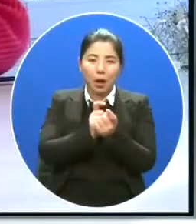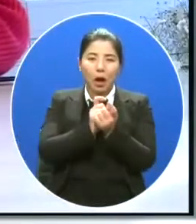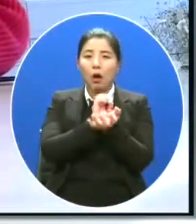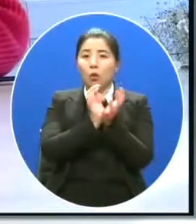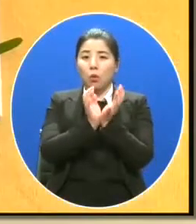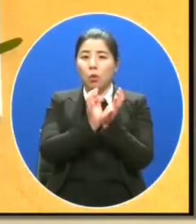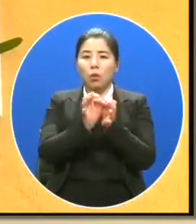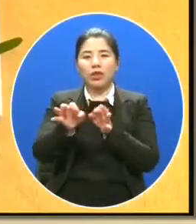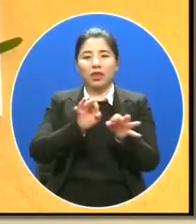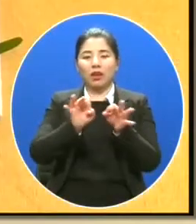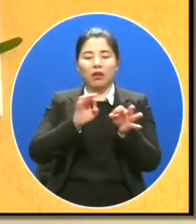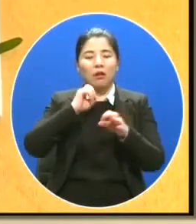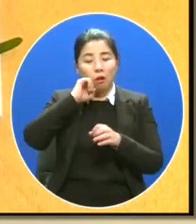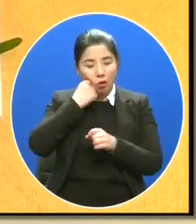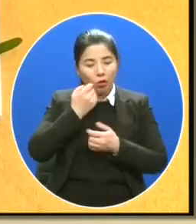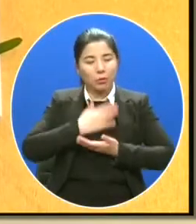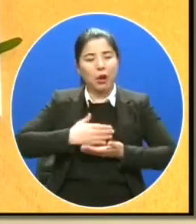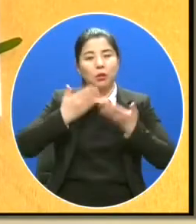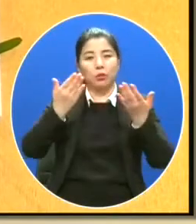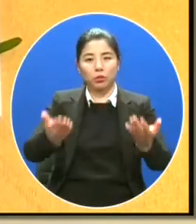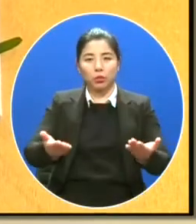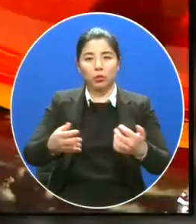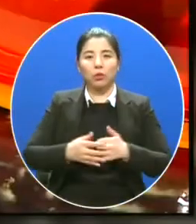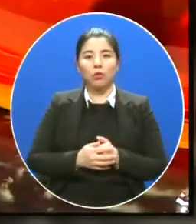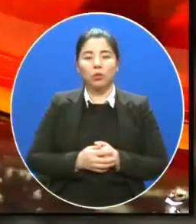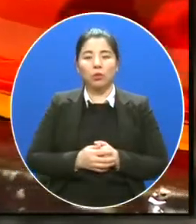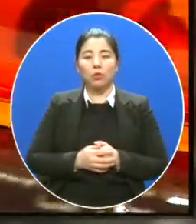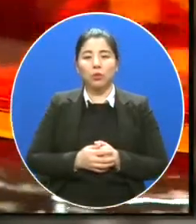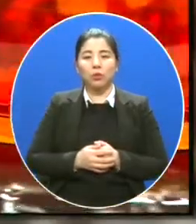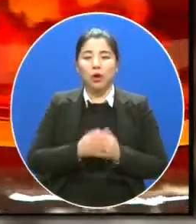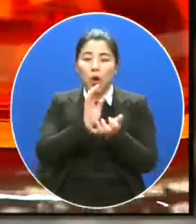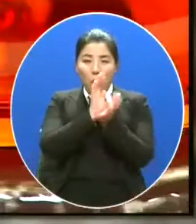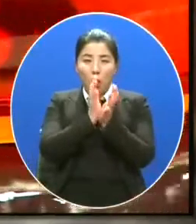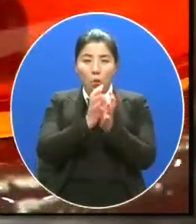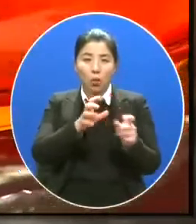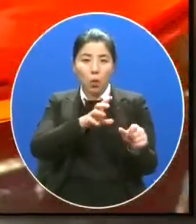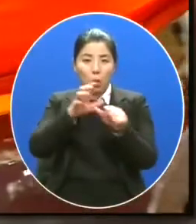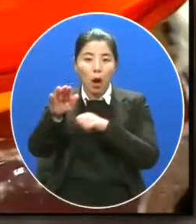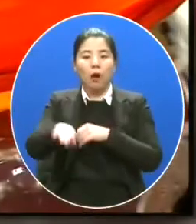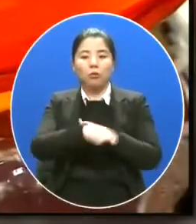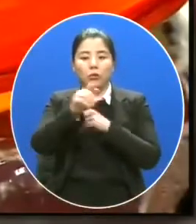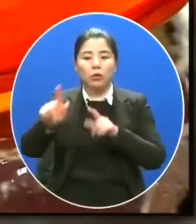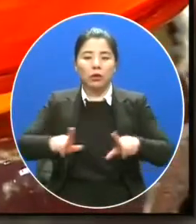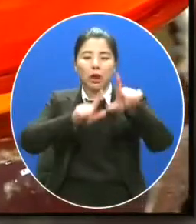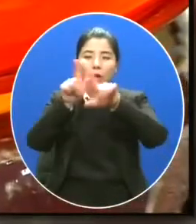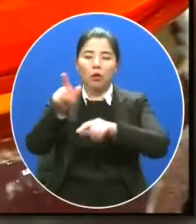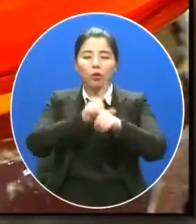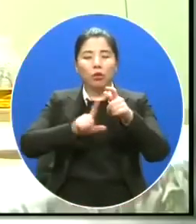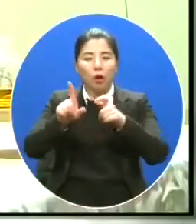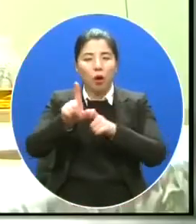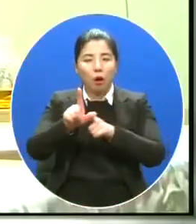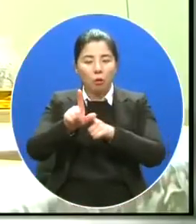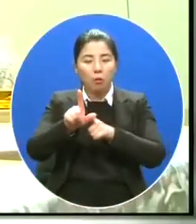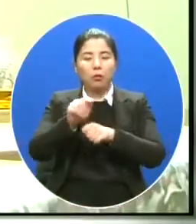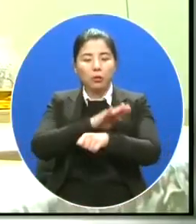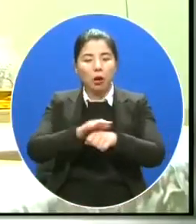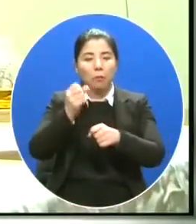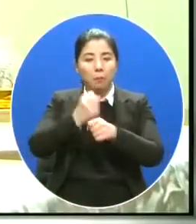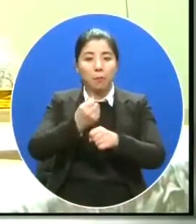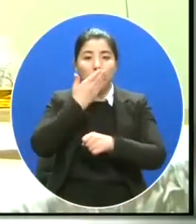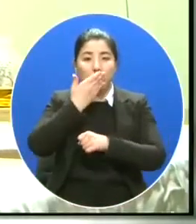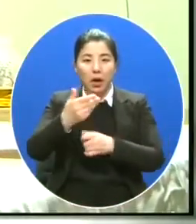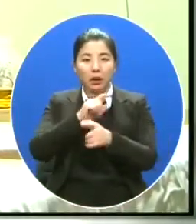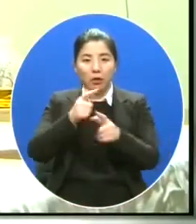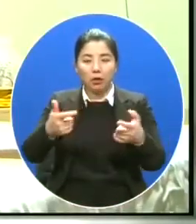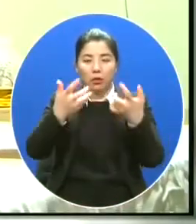직면한 화훼농가의 어려움을 널리 알리는 한편 꽃을 활용해서 우리 생활을 좀 더 윤택하게 만들 수